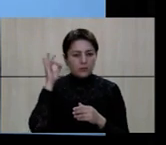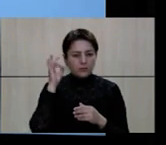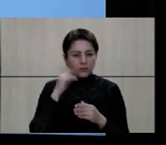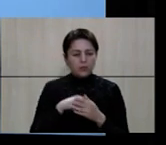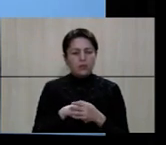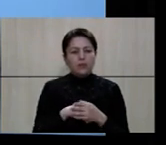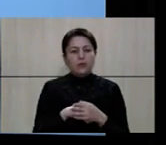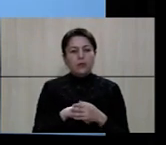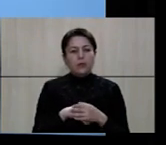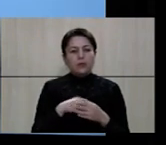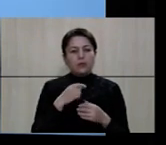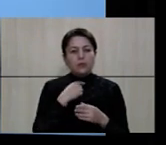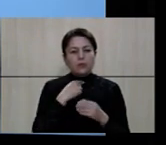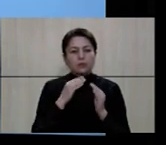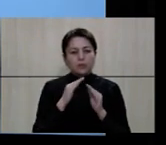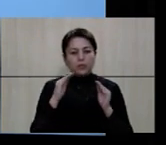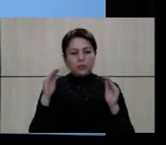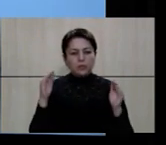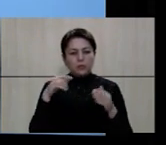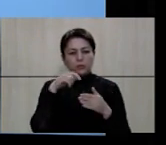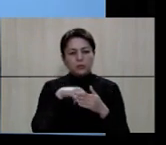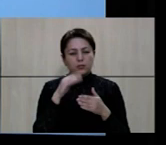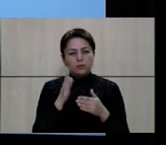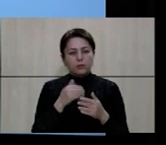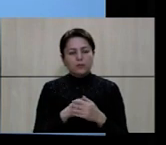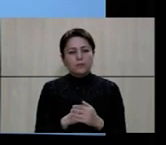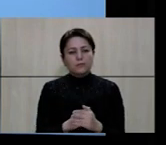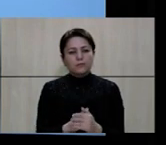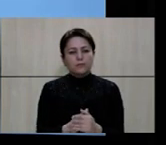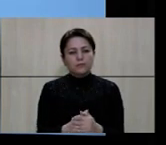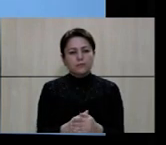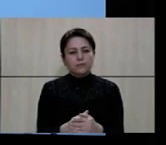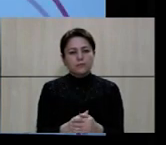hamda tembri tovush kattaliklarini tashkil qiladi.